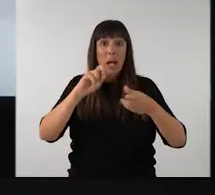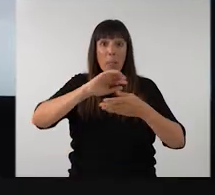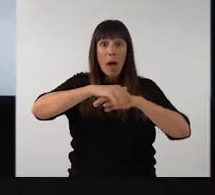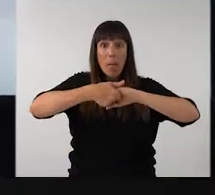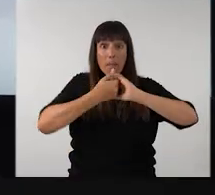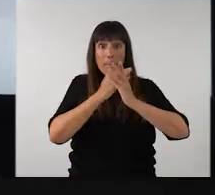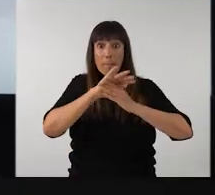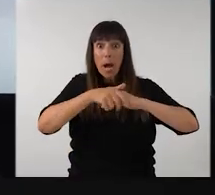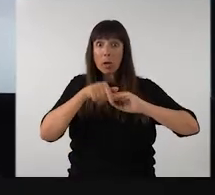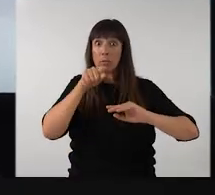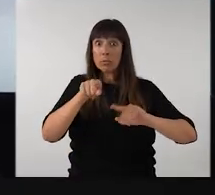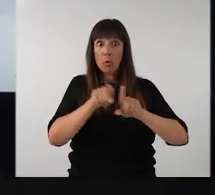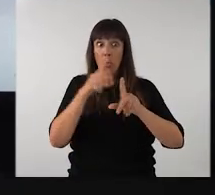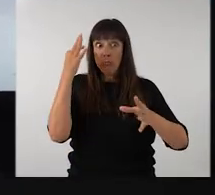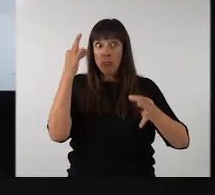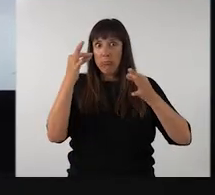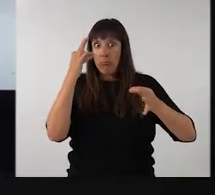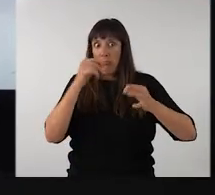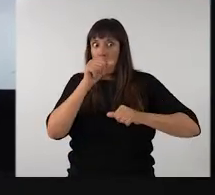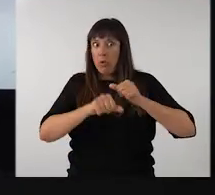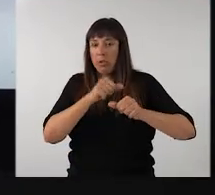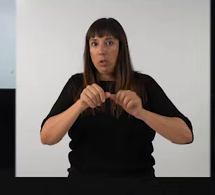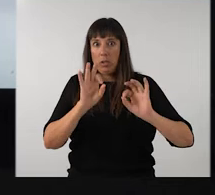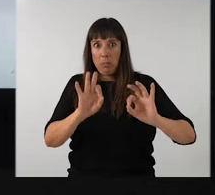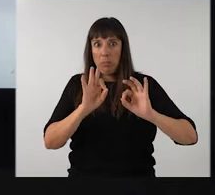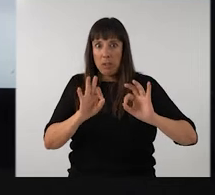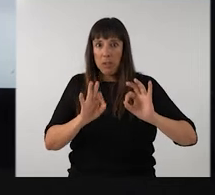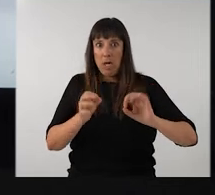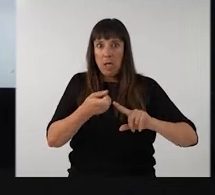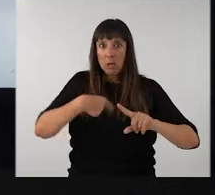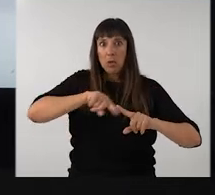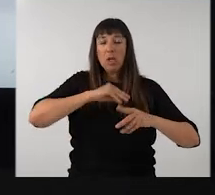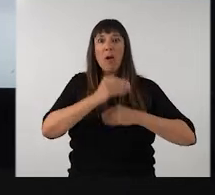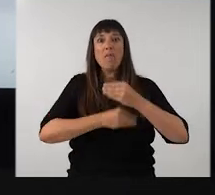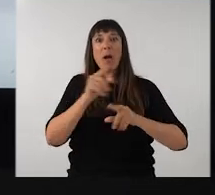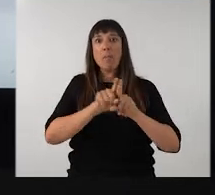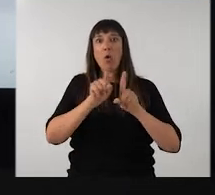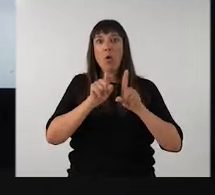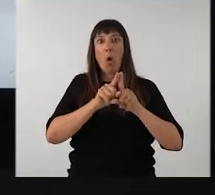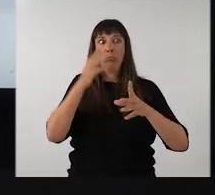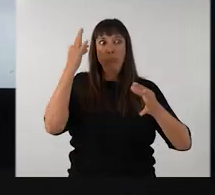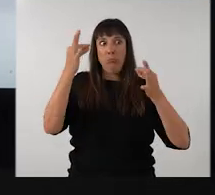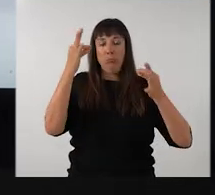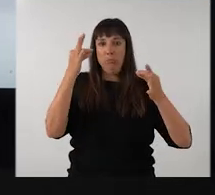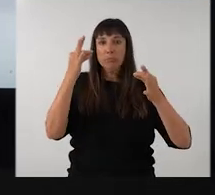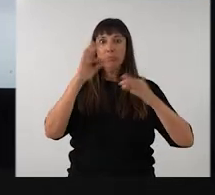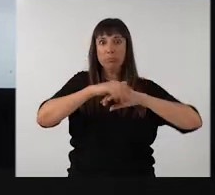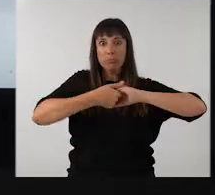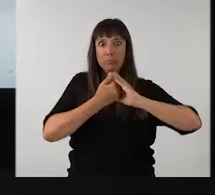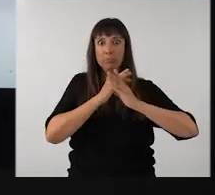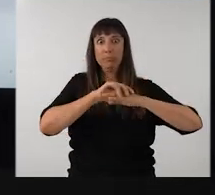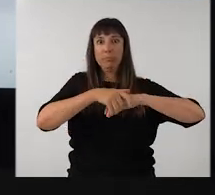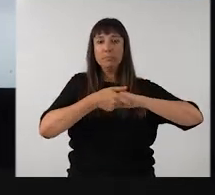el gest tan natural de rentar-se les mans va esdevenir també un procediment doncs, quasi mèdic. No? I el fèiem d'una